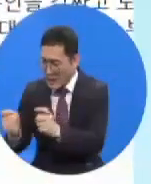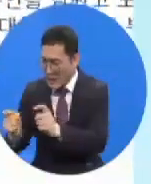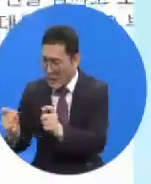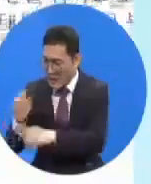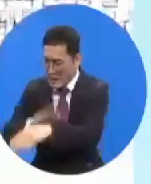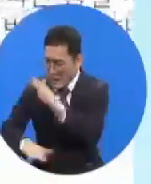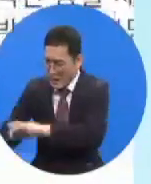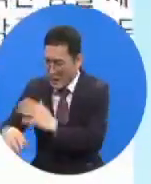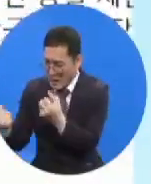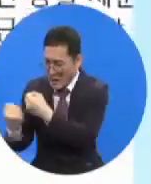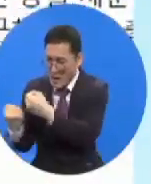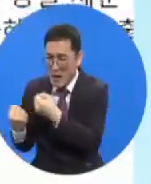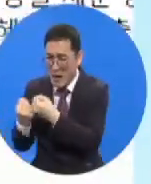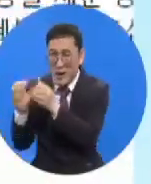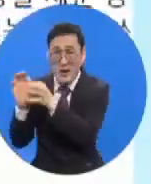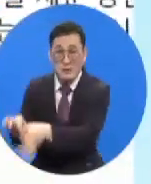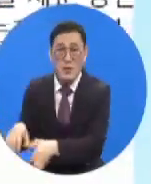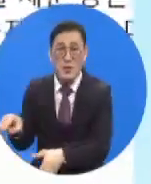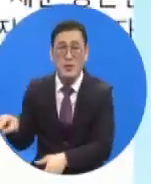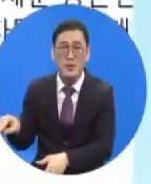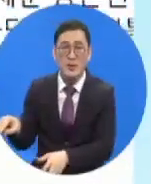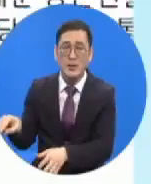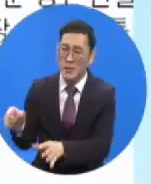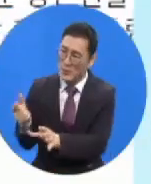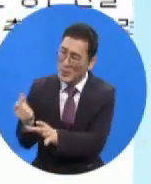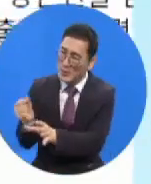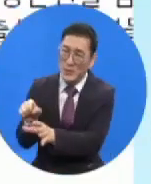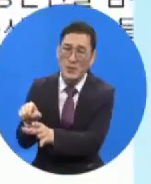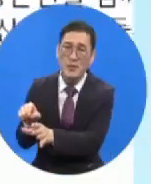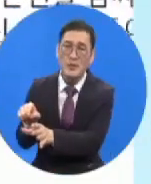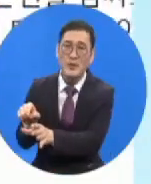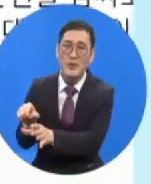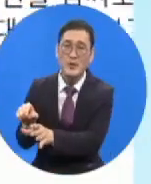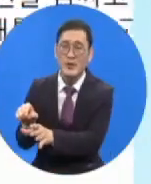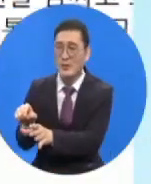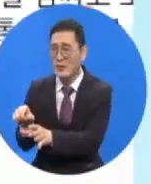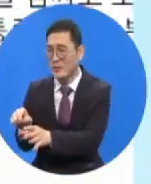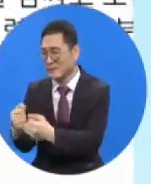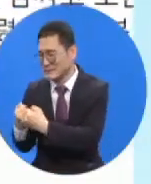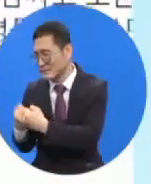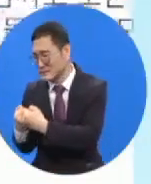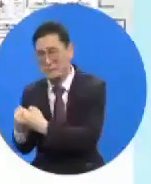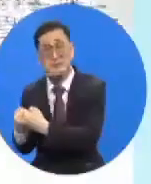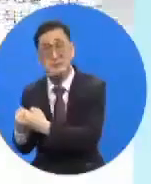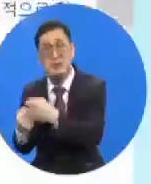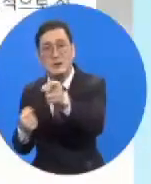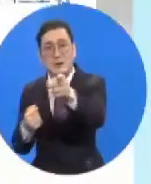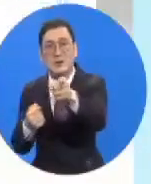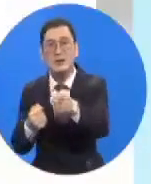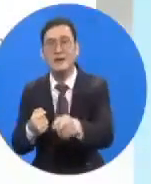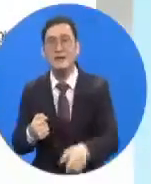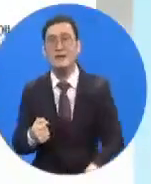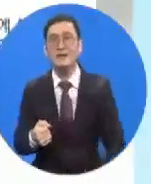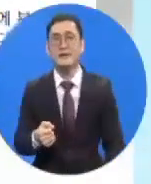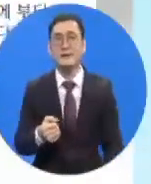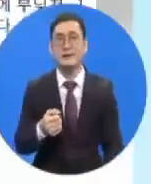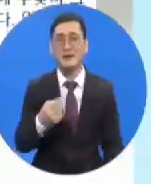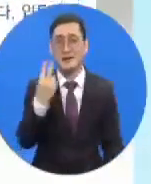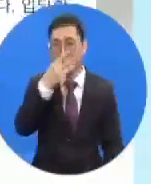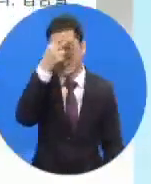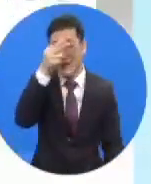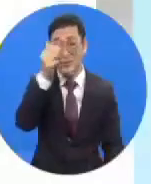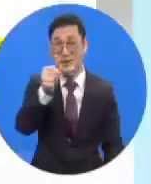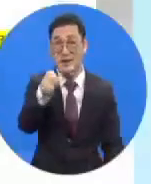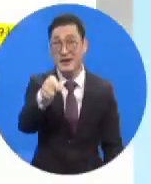친한 사람 덜 친한 사람 그런 게 있는 것 같아요. 그래가지고는 윤석열 총장은 거기다가 그 지난 국정농단 사건 때 좀